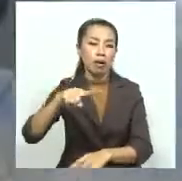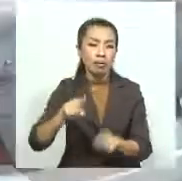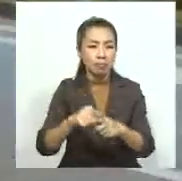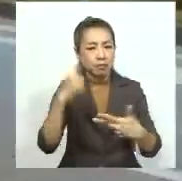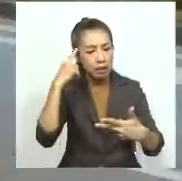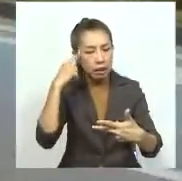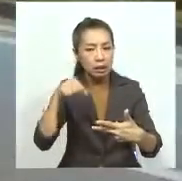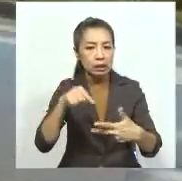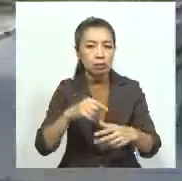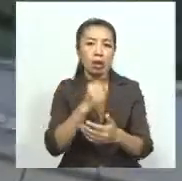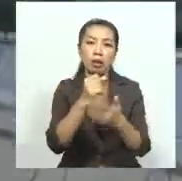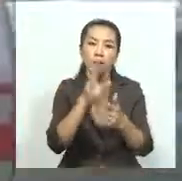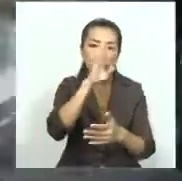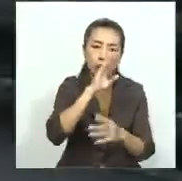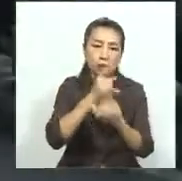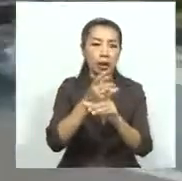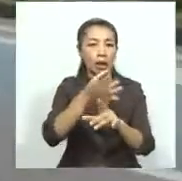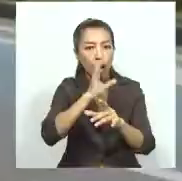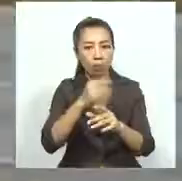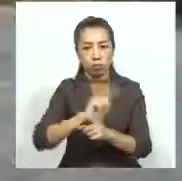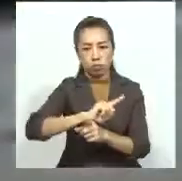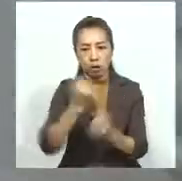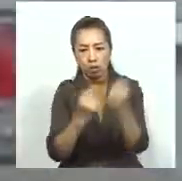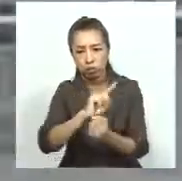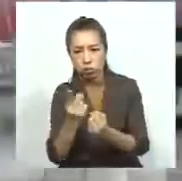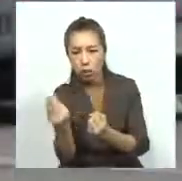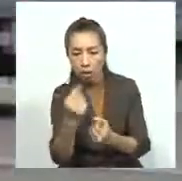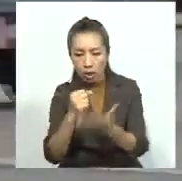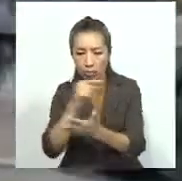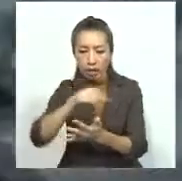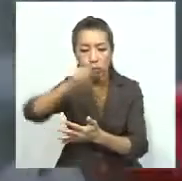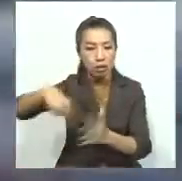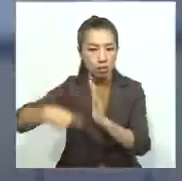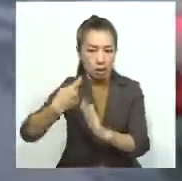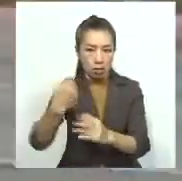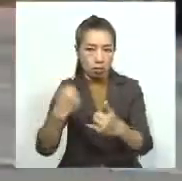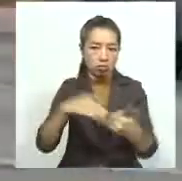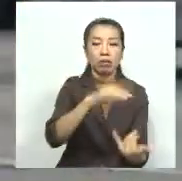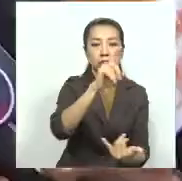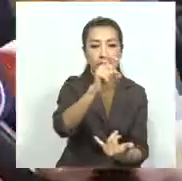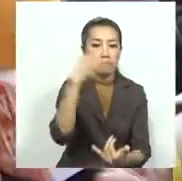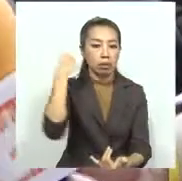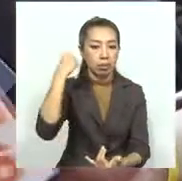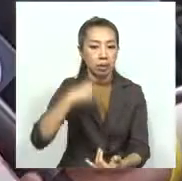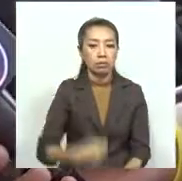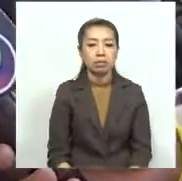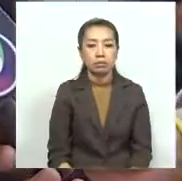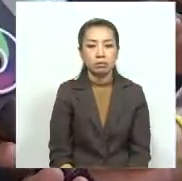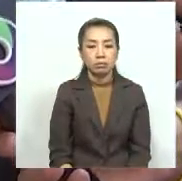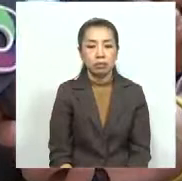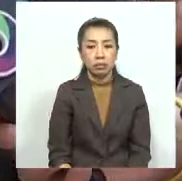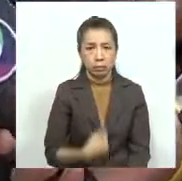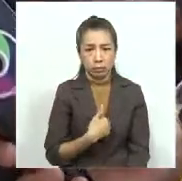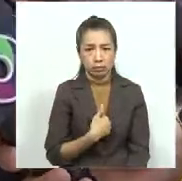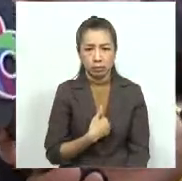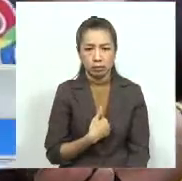รณีเป็นสาเหตุหลักของการเกิดอุบัติเหตุทำให้มีผู้เสียชีวิตและบาดเจ็บจำนวนมาก ก็อยากจะมีเรื่อง